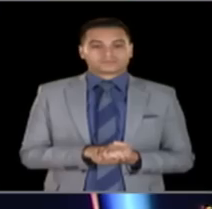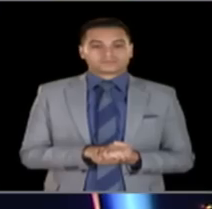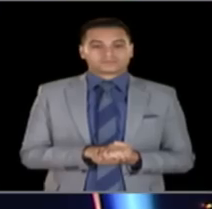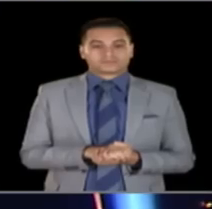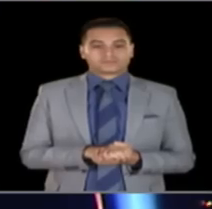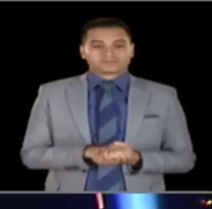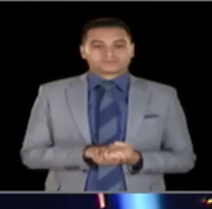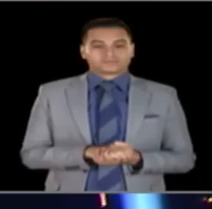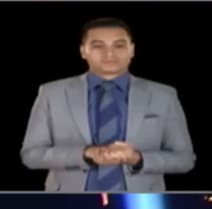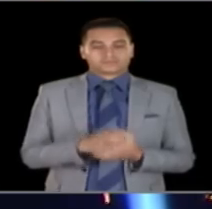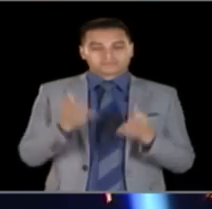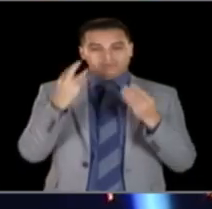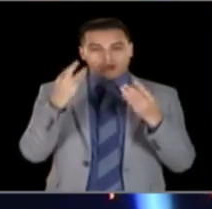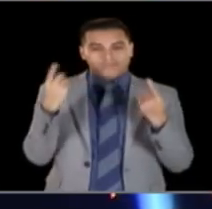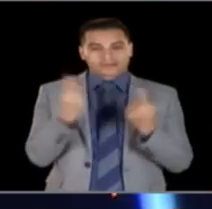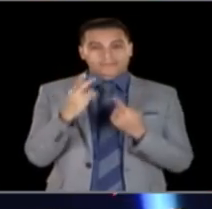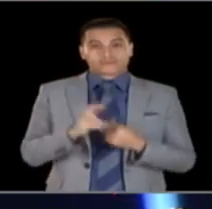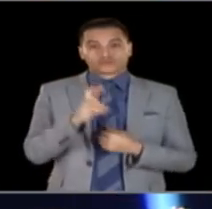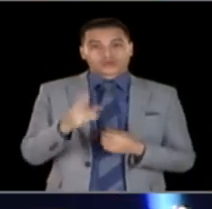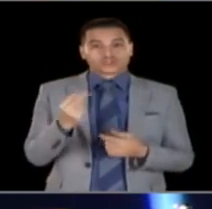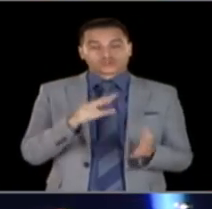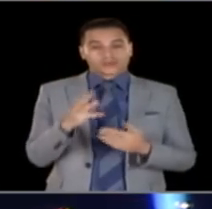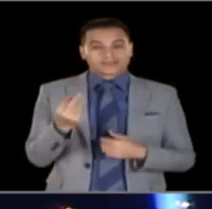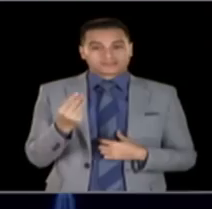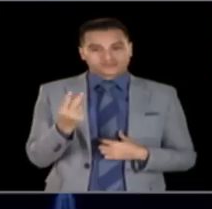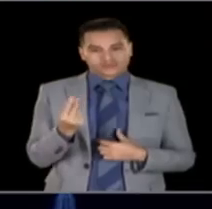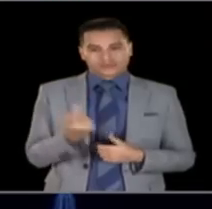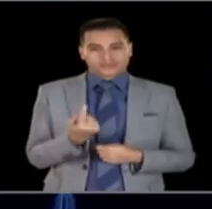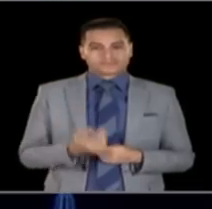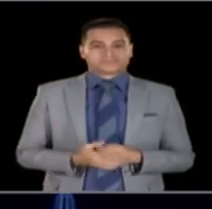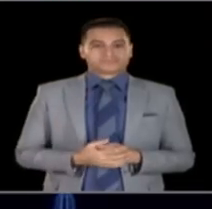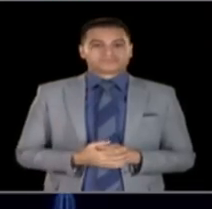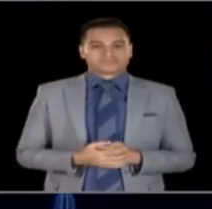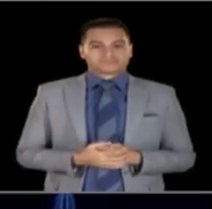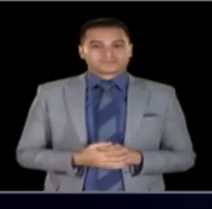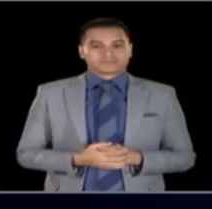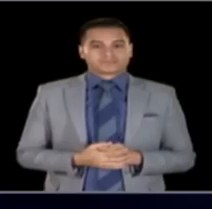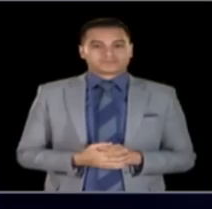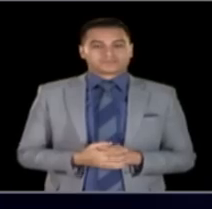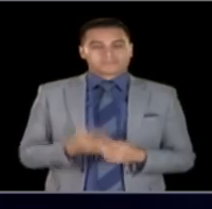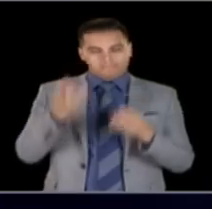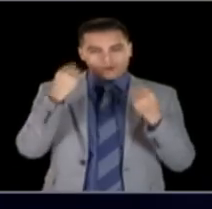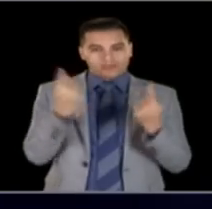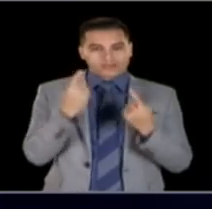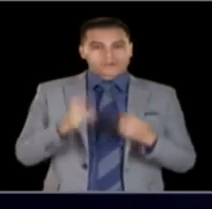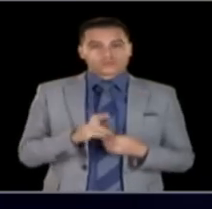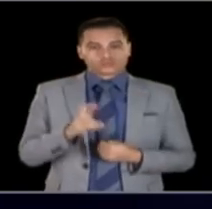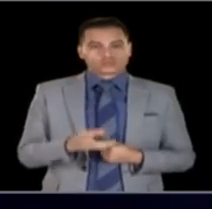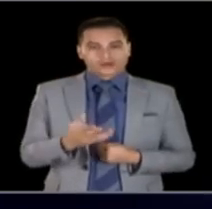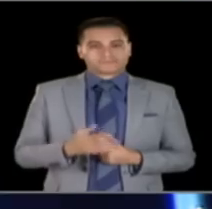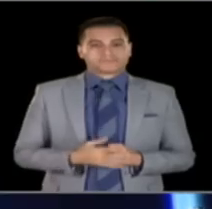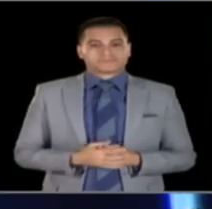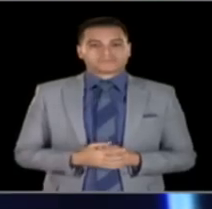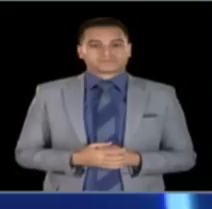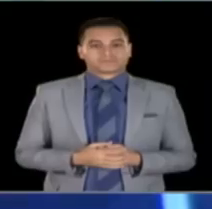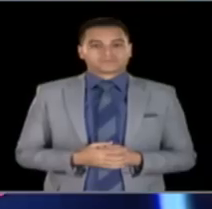معلومات عامة، يا ترى السؤال ب 20 نقطة ولا ب 30 نقطة؟ 20 نقطة. معلومات عامة والسؤال